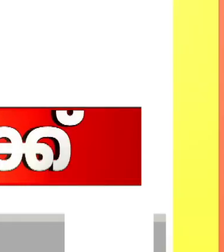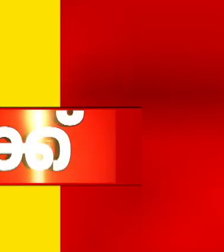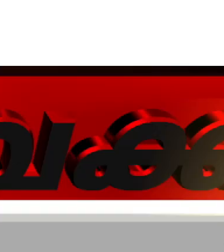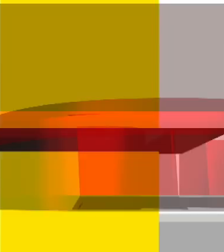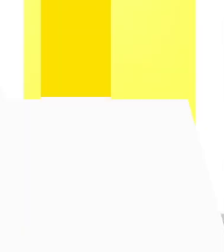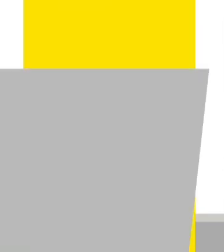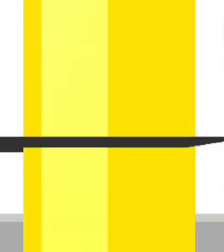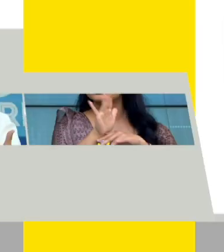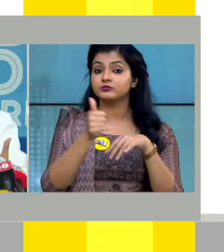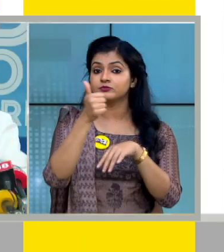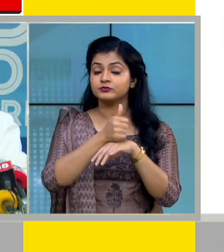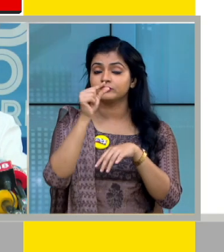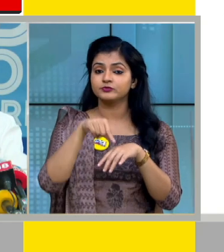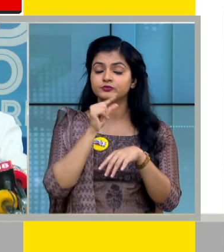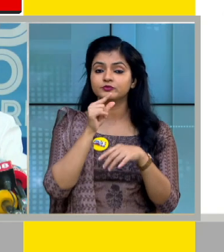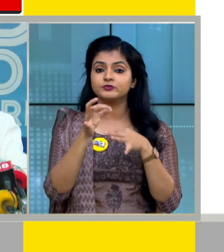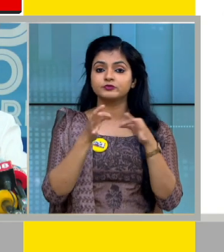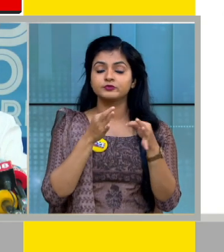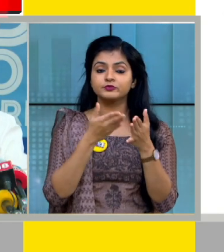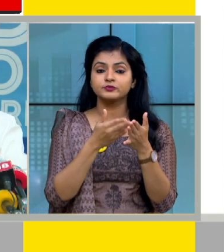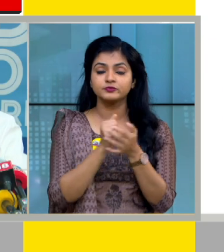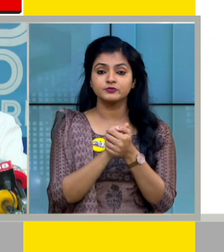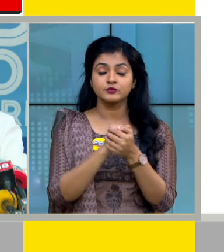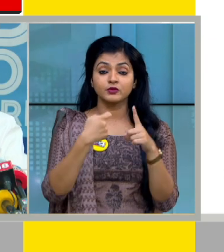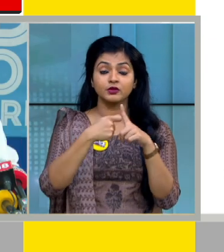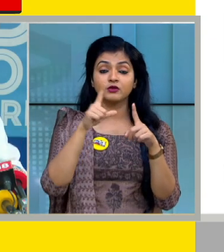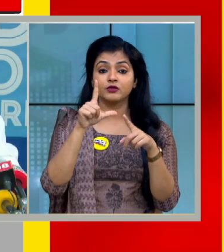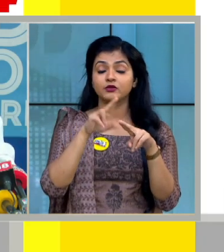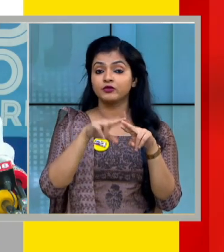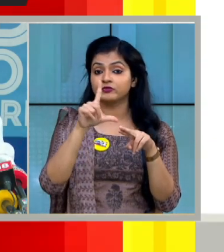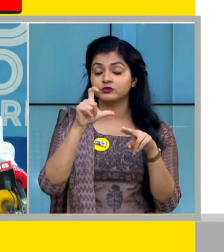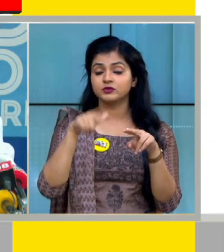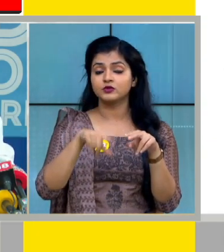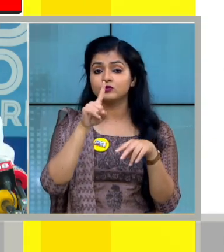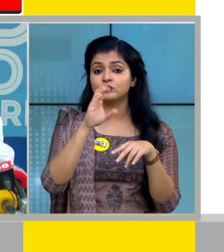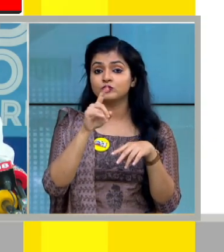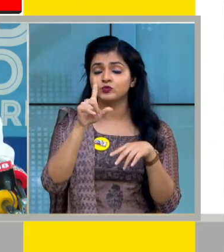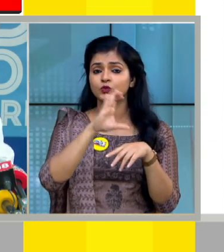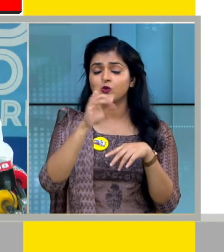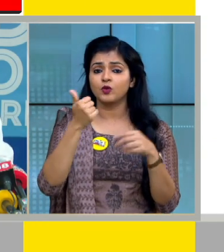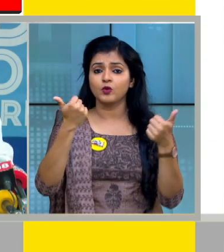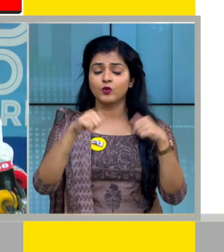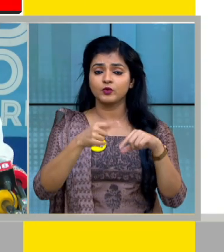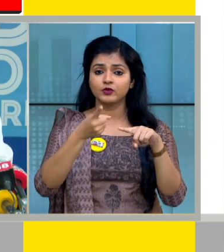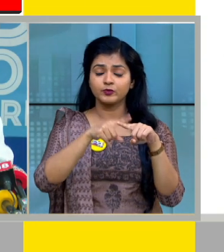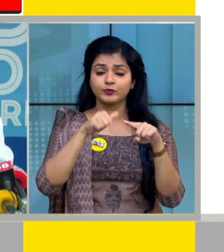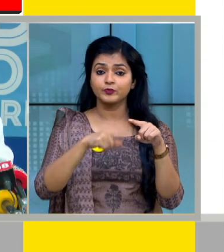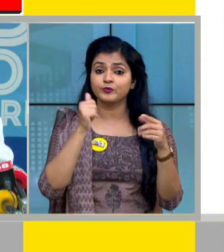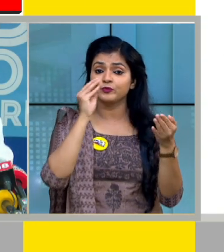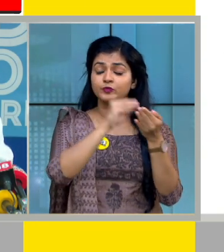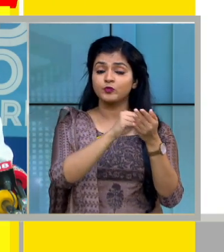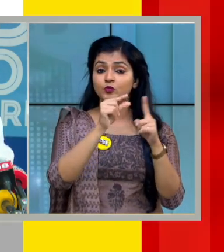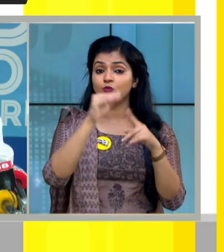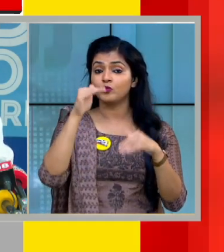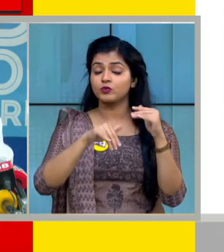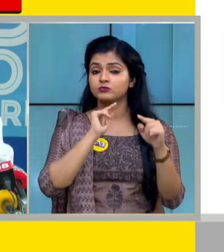ഇന്ന് വ്യക്തമാക്കിയത്. ശരി, KFCയുടെ 101 കോടി നഷ്ടമുണ്ടാക്കിയ ആ നിക്ഷേപം, അതുമായി ബന്ധപ്പെട്ട് രാഷ്ട്രീയ ആരോപണം തന്നെ